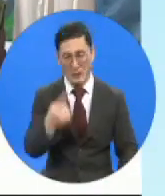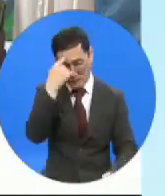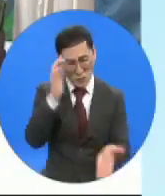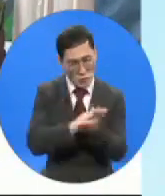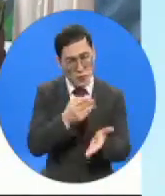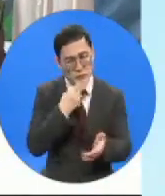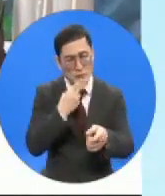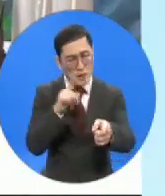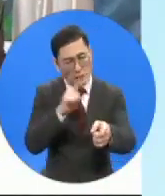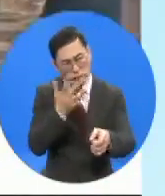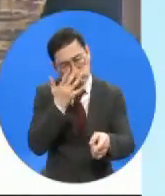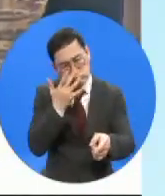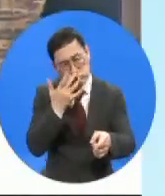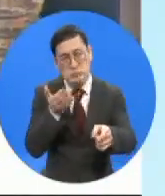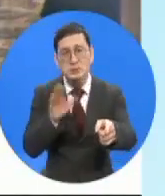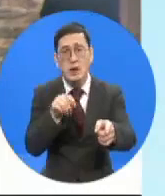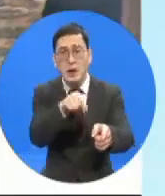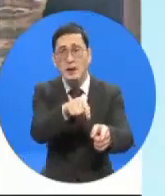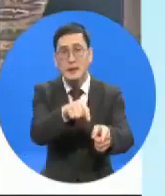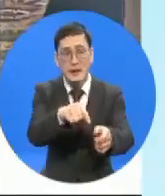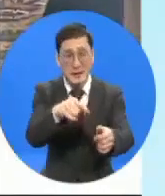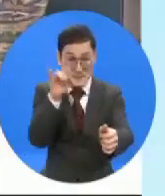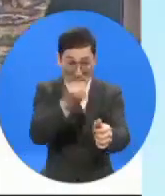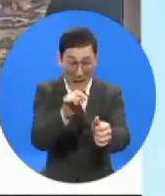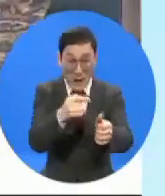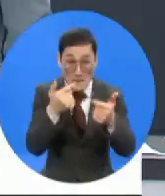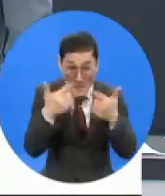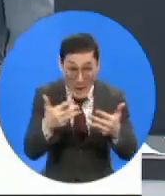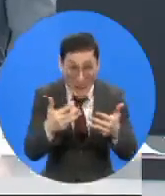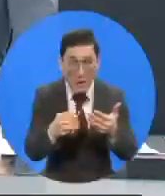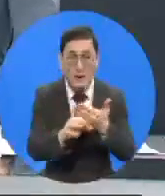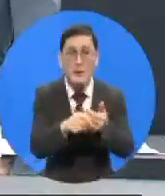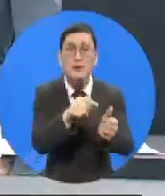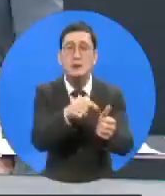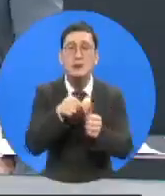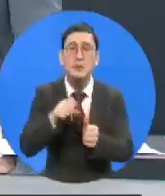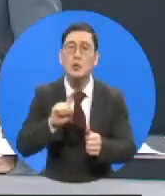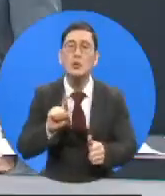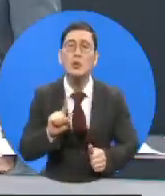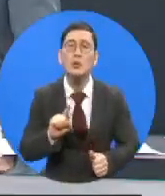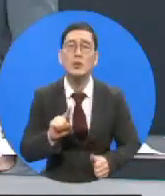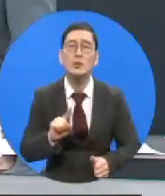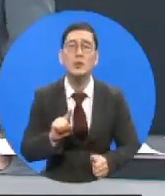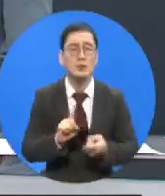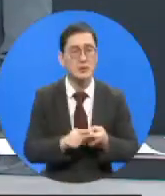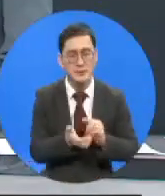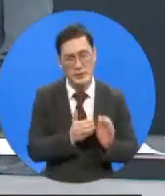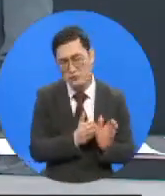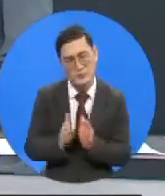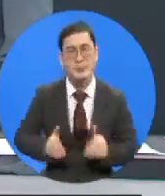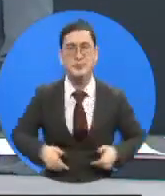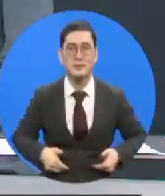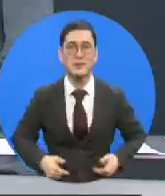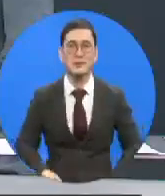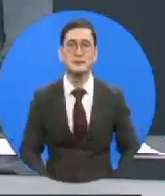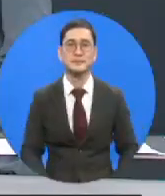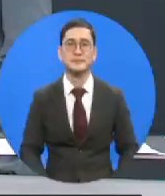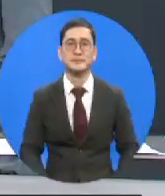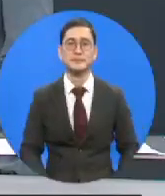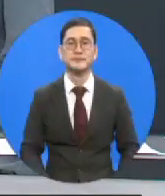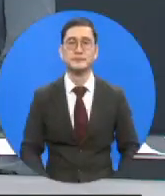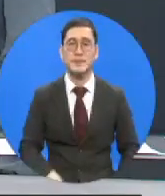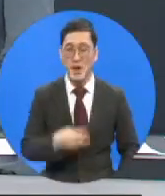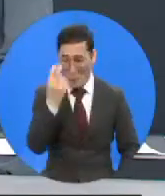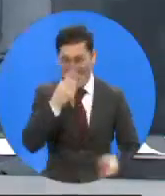것들이 좀 문제가 될 수는 있습니다. 그렇군요. 네, 이 임시 선별 검사소에서는요 이제 두 가지 검사법이 추가돼서 총 세 가지로